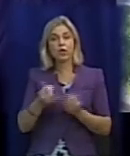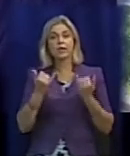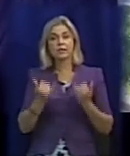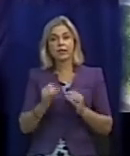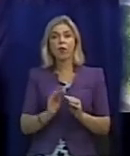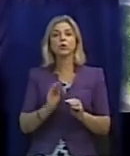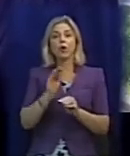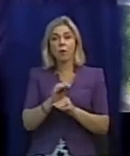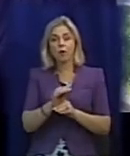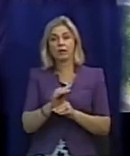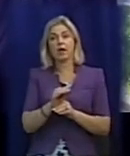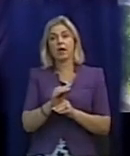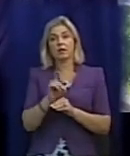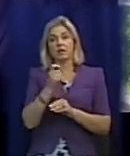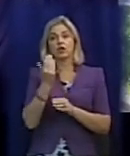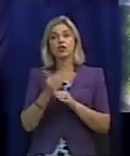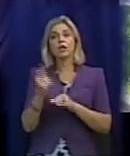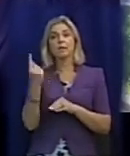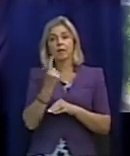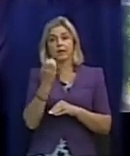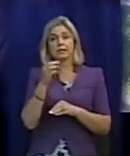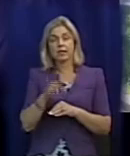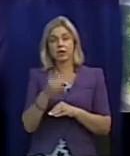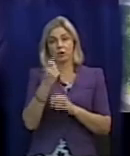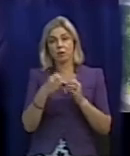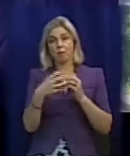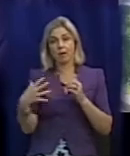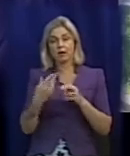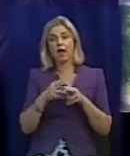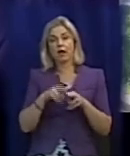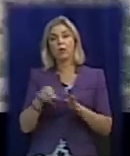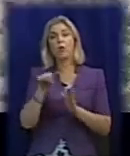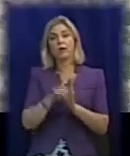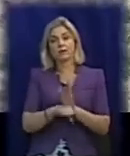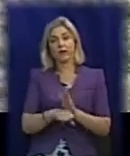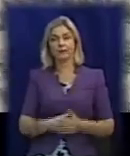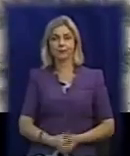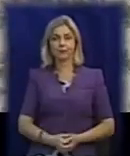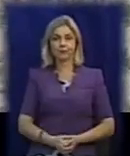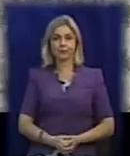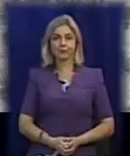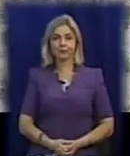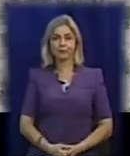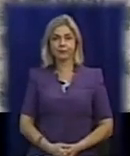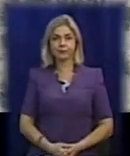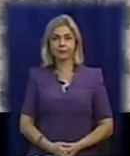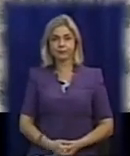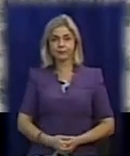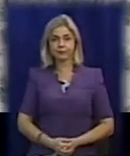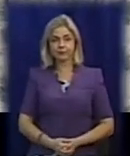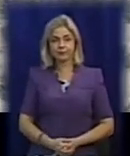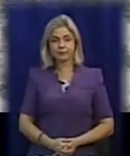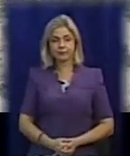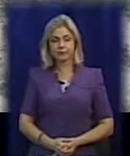внесено додаткову кваліфікацію за частиною 1 статті 115. Це умисне вбивство. Наталя Забезнова, Олександр Попов, телевізійні